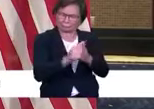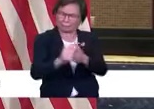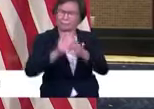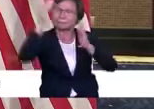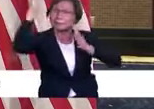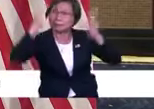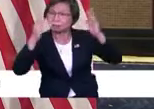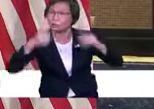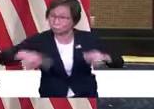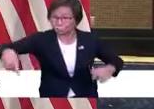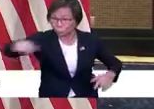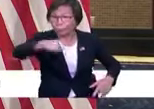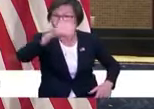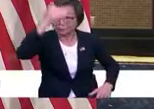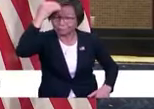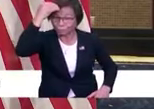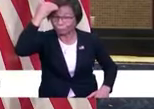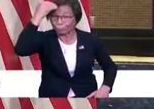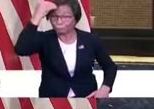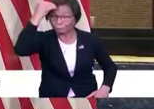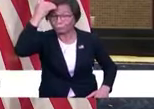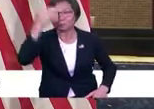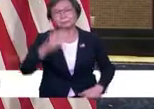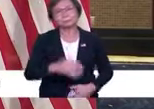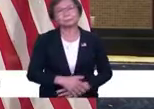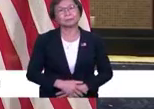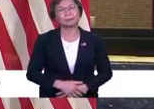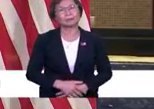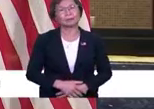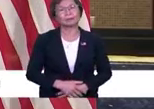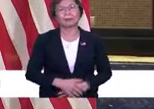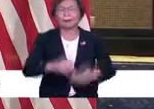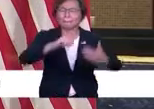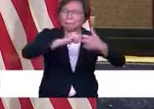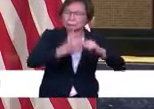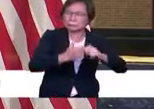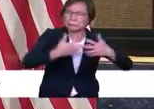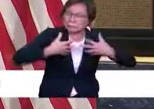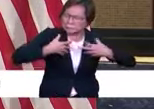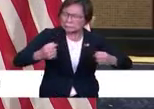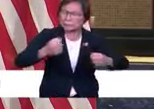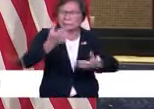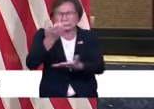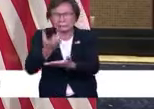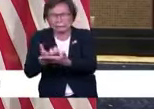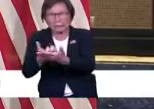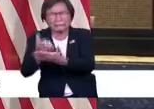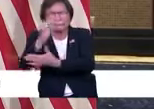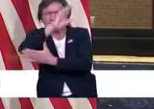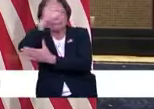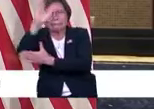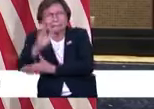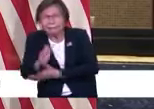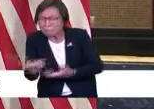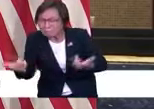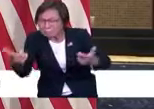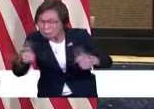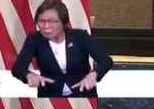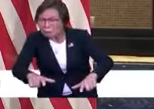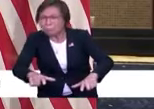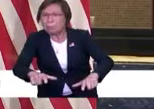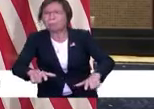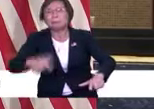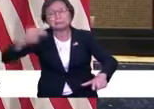starlestari tahu pun dalam keadaan krisis kesehatan dan ekonomi yang tak pernah berlaku